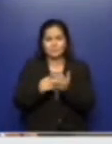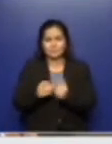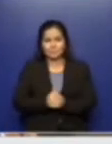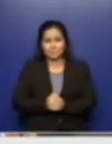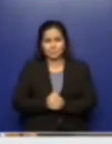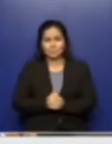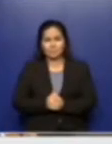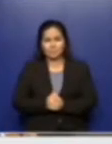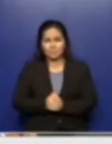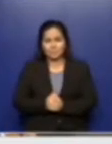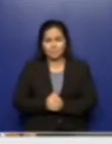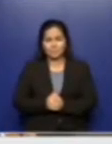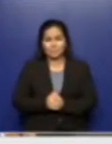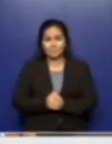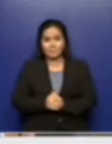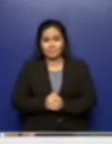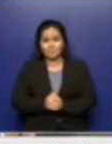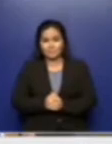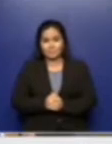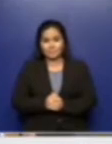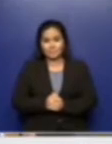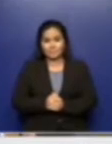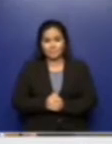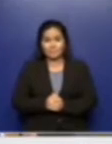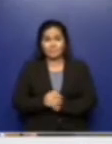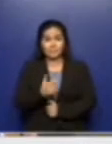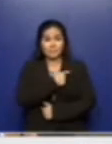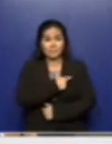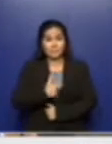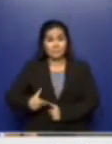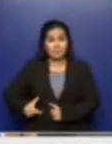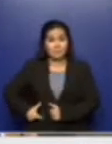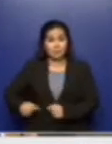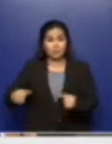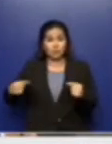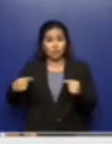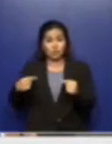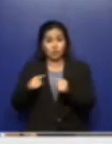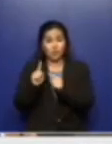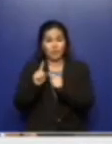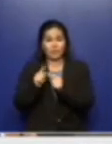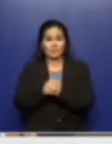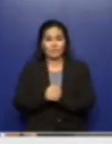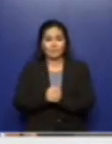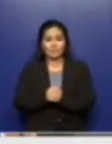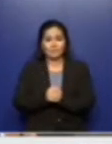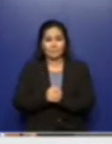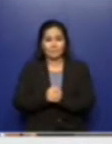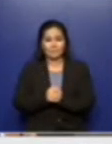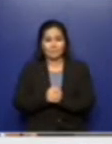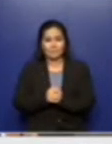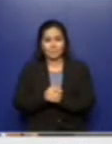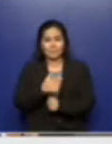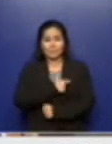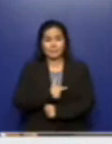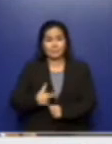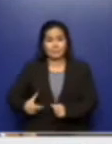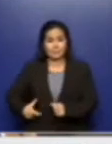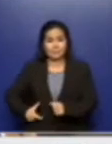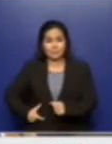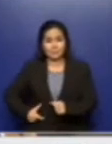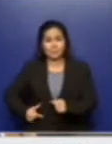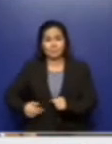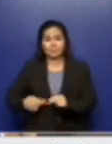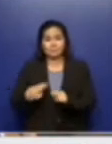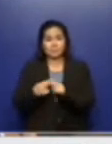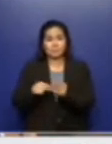ายฉบับนี้มีสมเด็จพระเจ้าอยู่หัวก็ได้มีการตราพระราชบัญญัติให้ลงพระปร